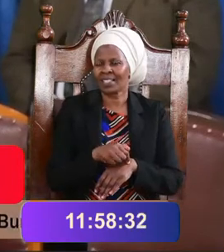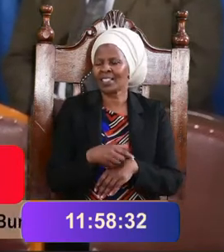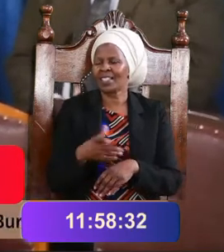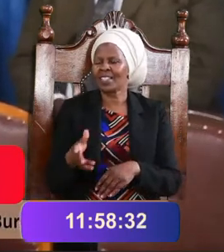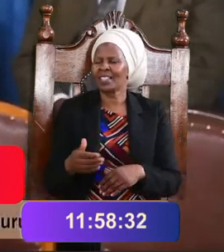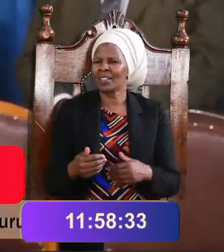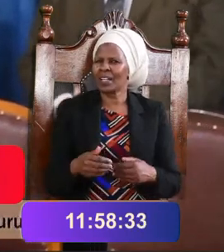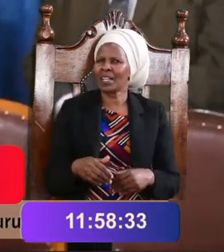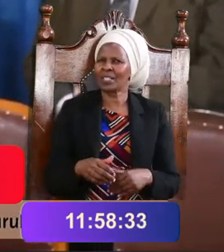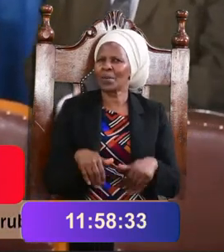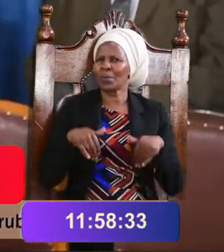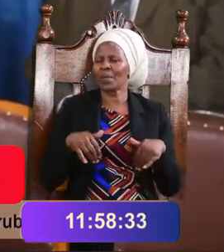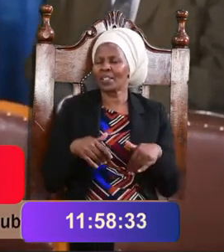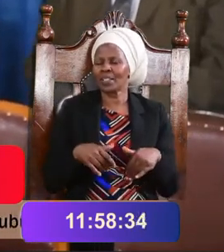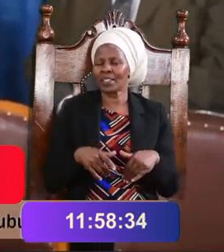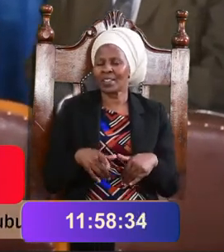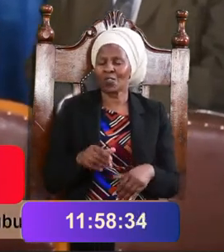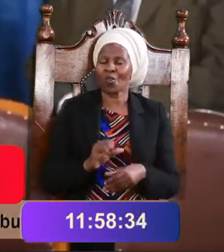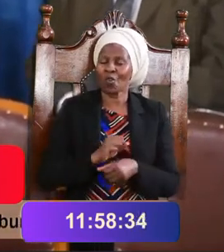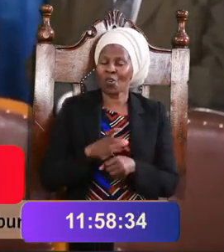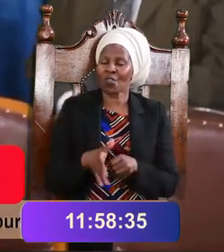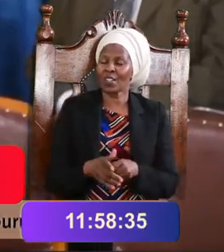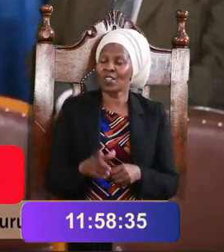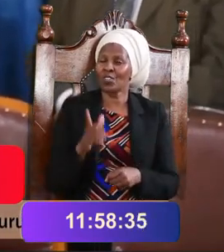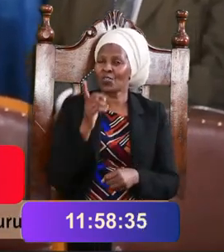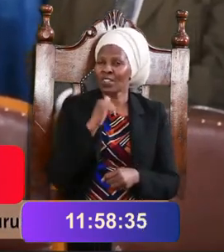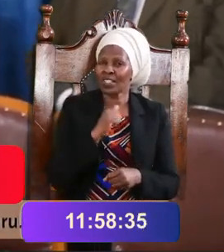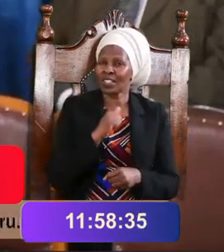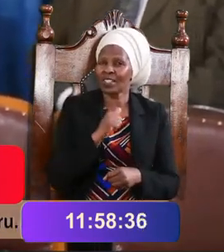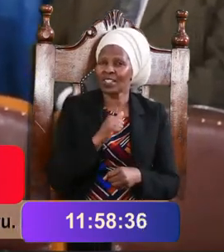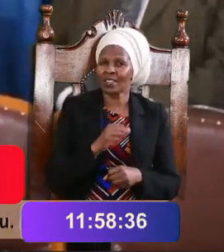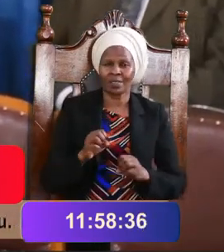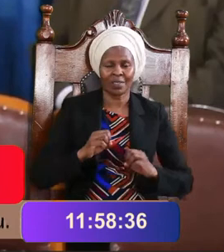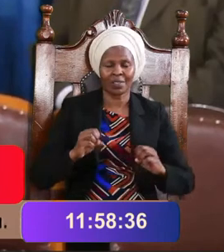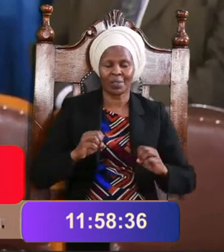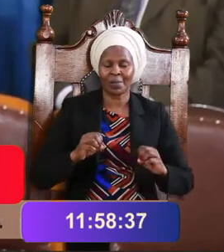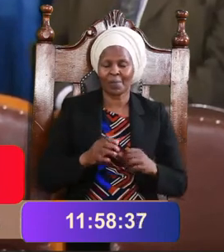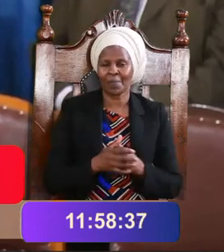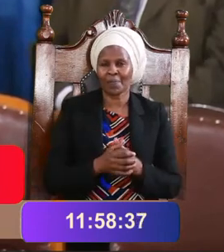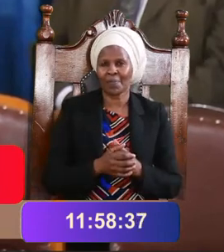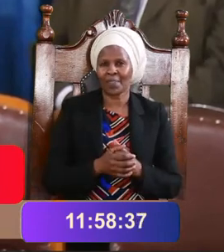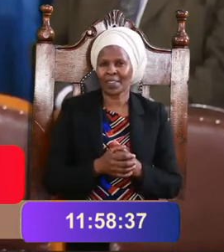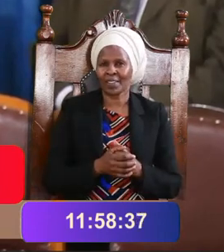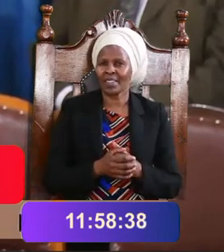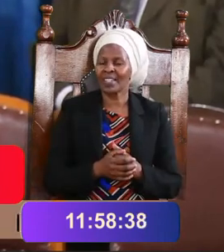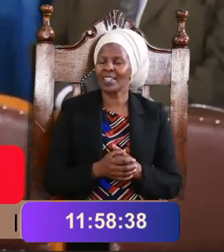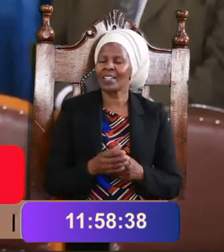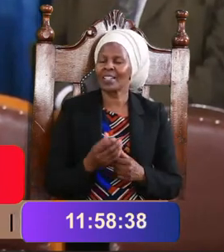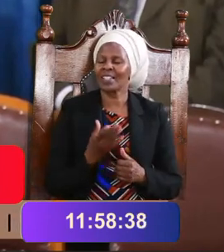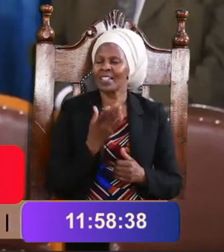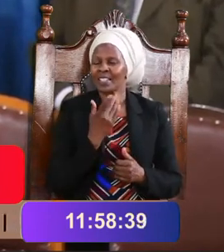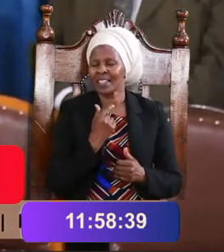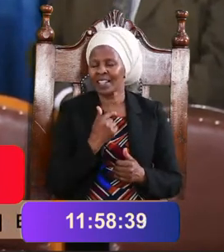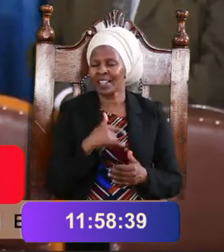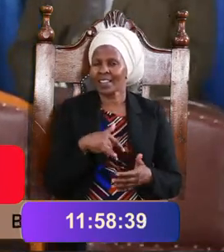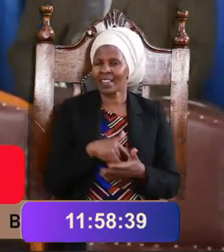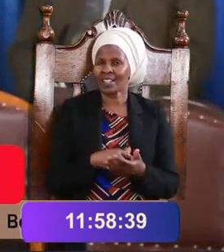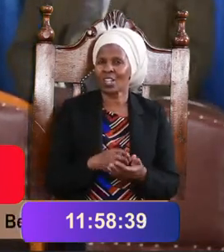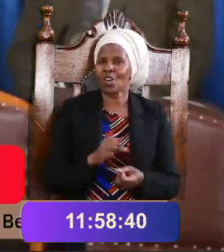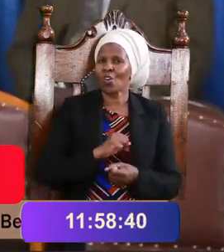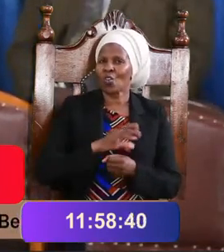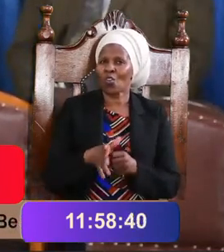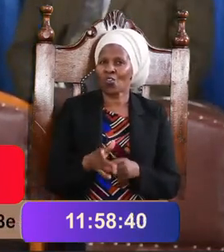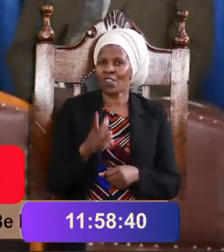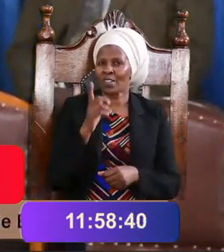ishe. Sindi wacho ni kweli. Kuna watu ambao walikuwa na hawakuwa wanataka COVID ishe.